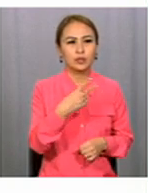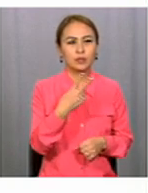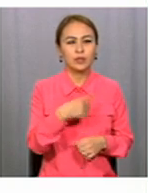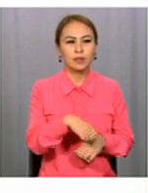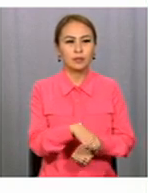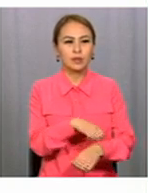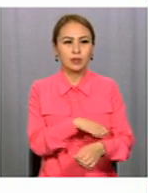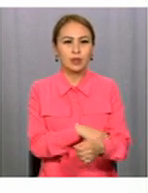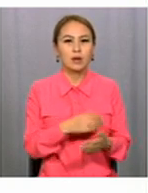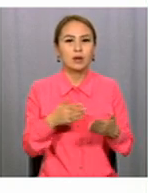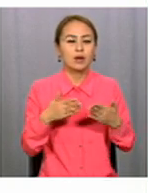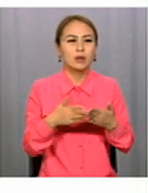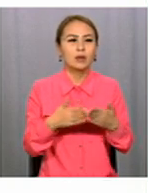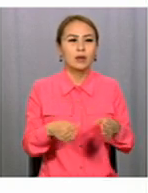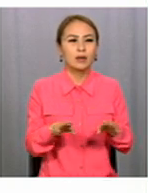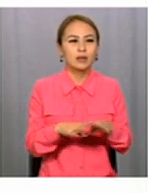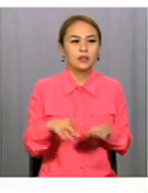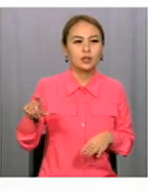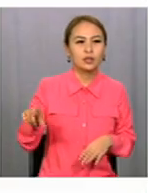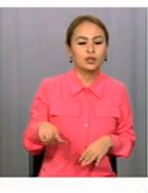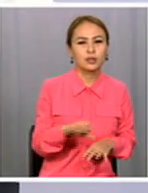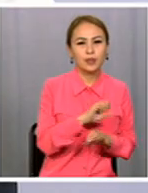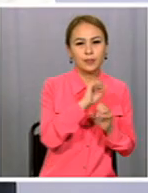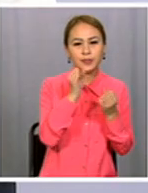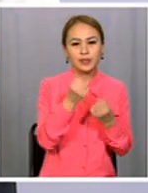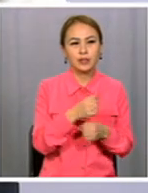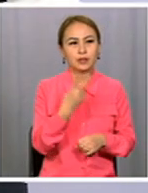жылдамдығының қосындысына тең болатын білеміз. Ендеше,